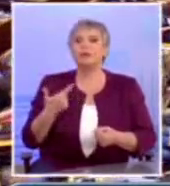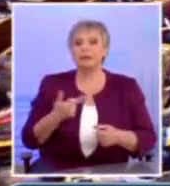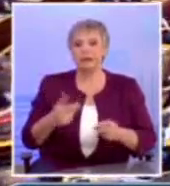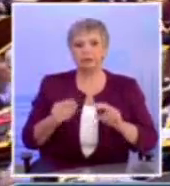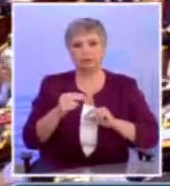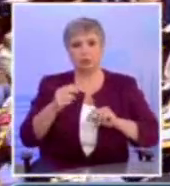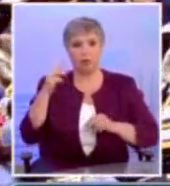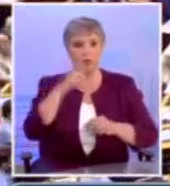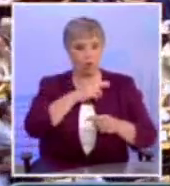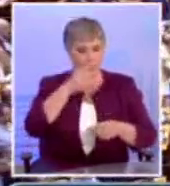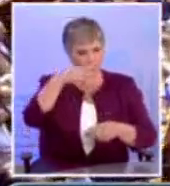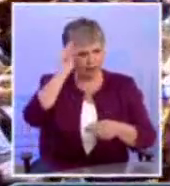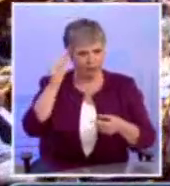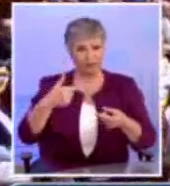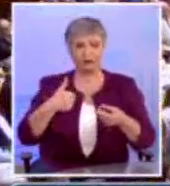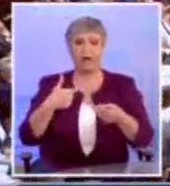Μέρκελ,